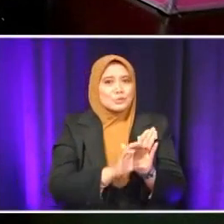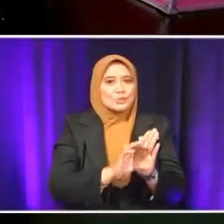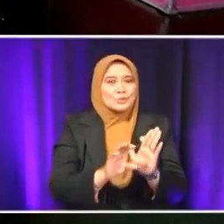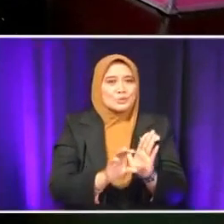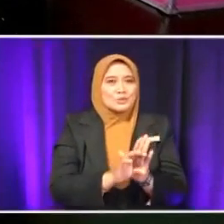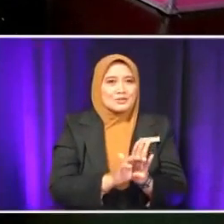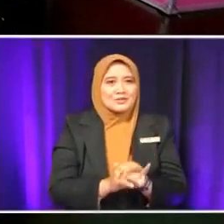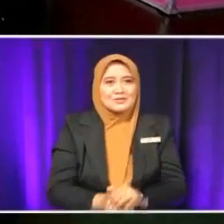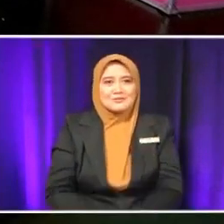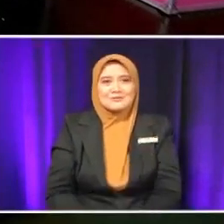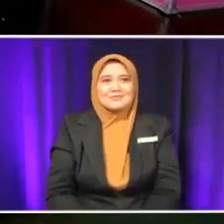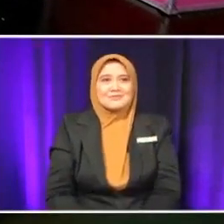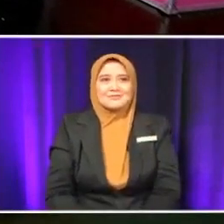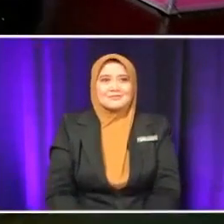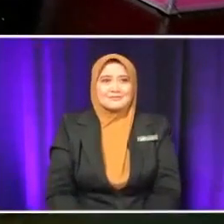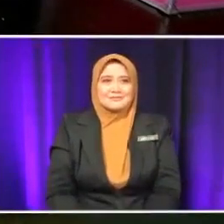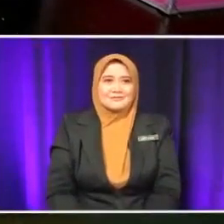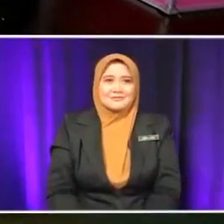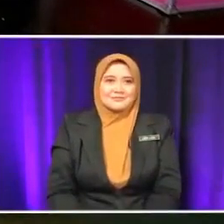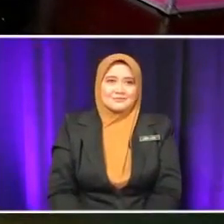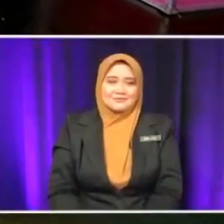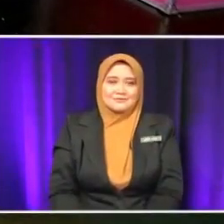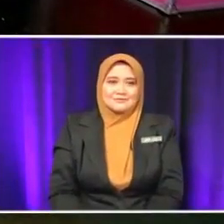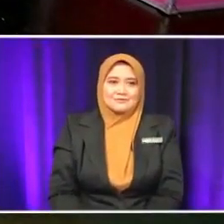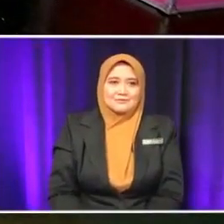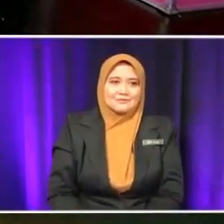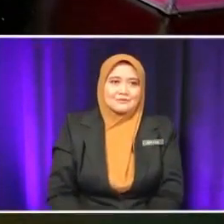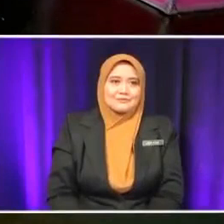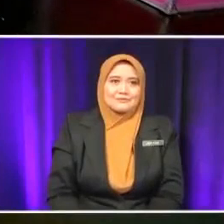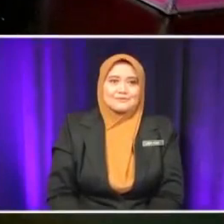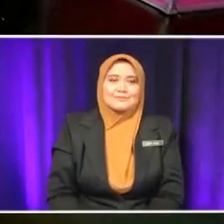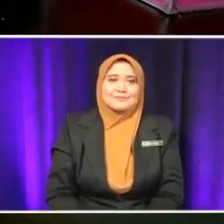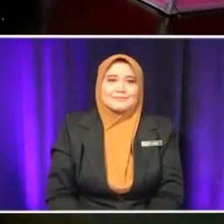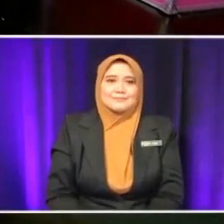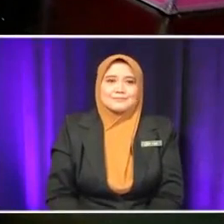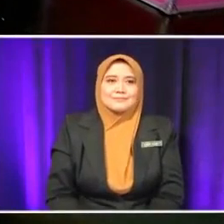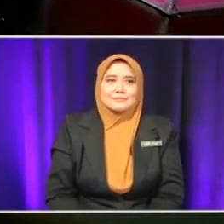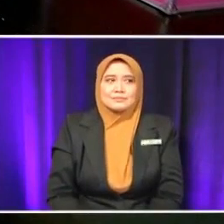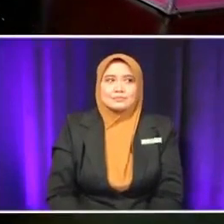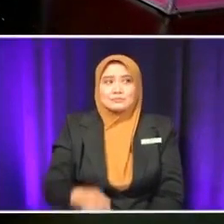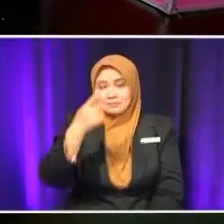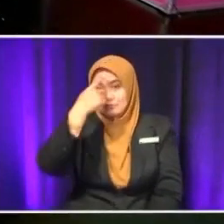Silakan. Siapa nak cuba jawab? Siapa nak cuba jawab? Apakah contoh-contoh yang boleh ada?